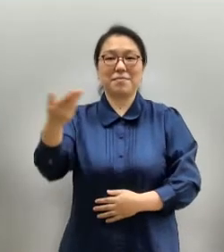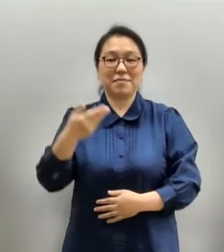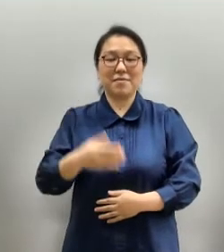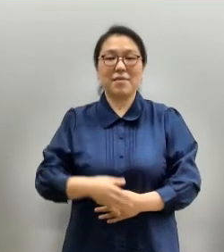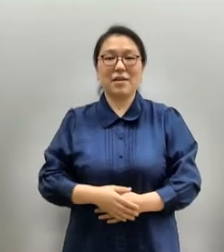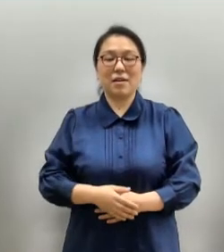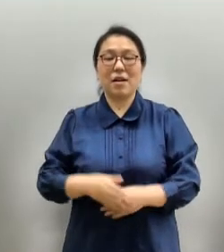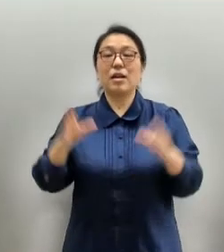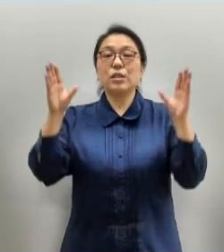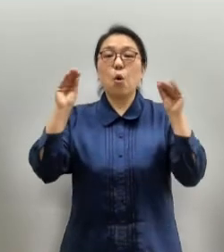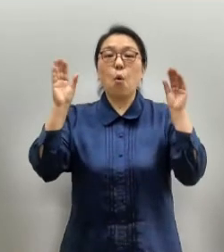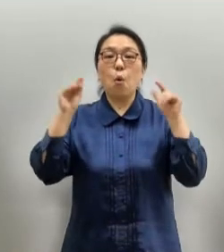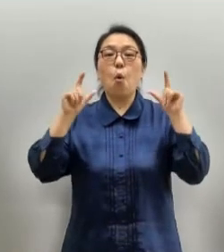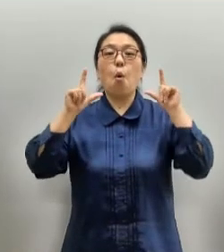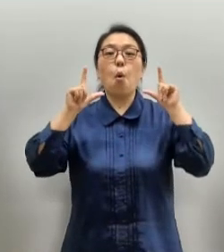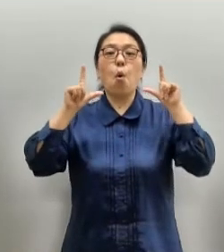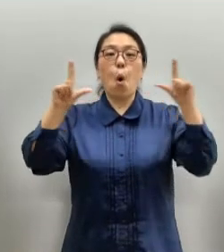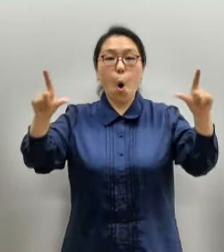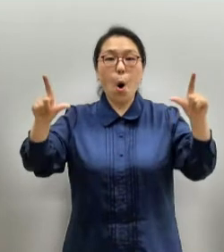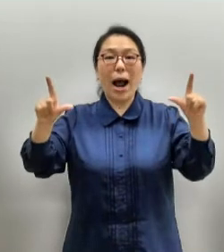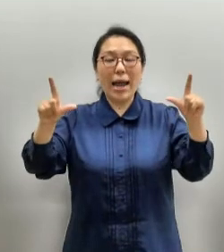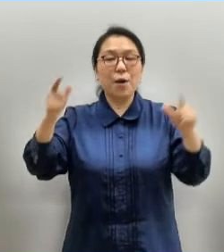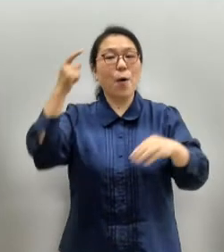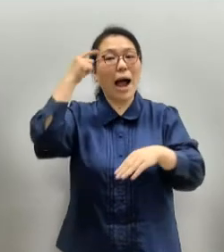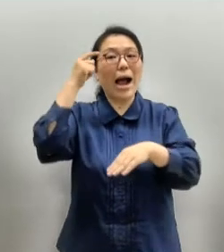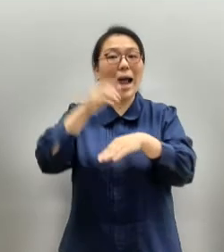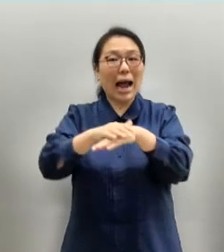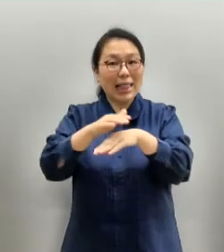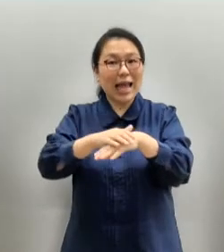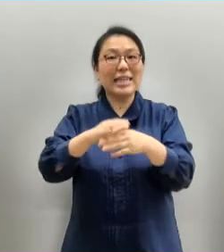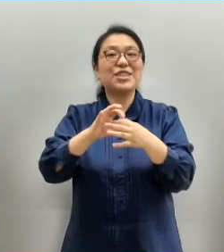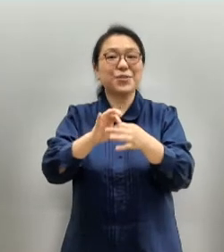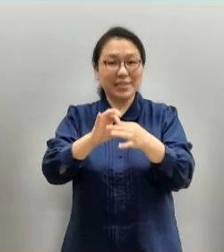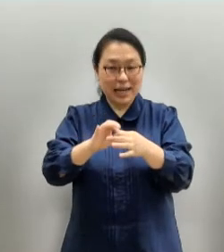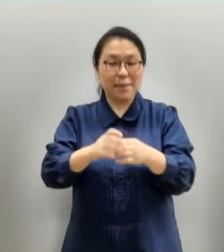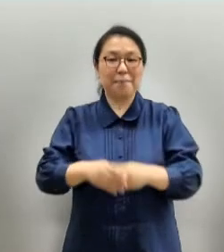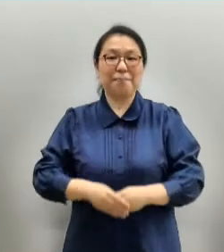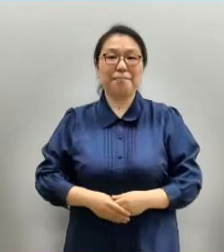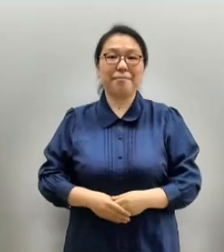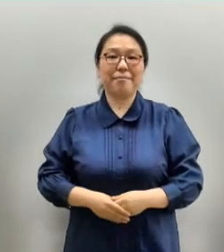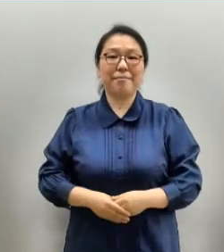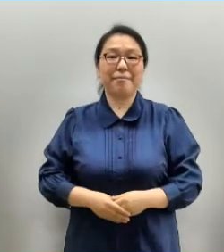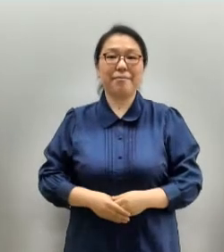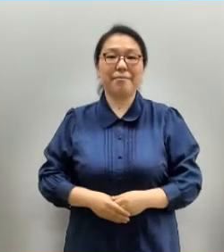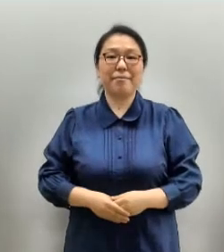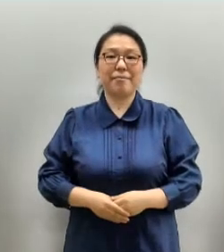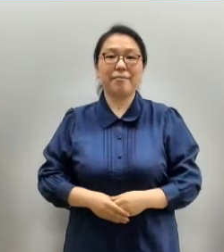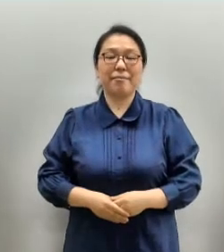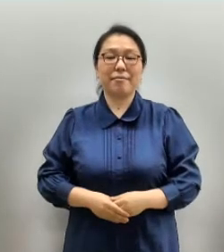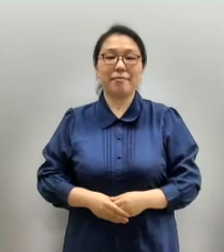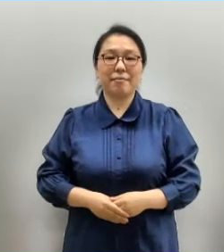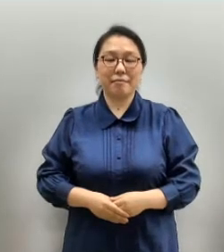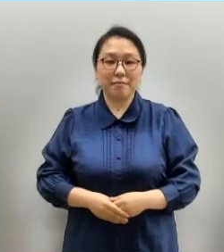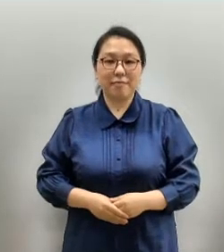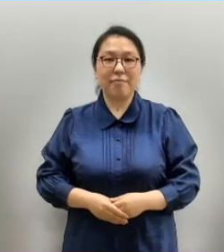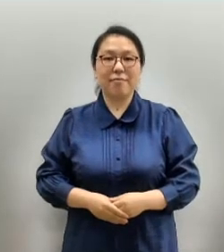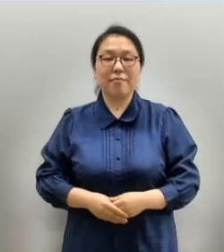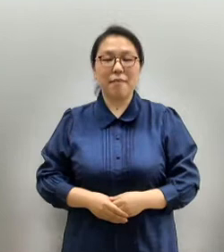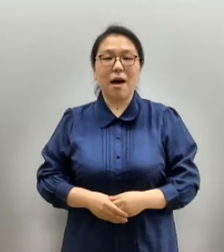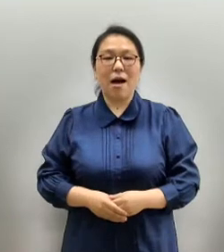方について、なんですけども、まあ、2つにパターンを分け